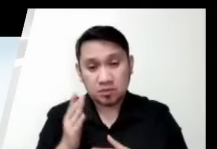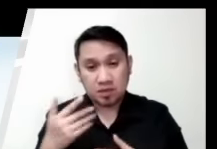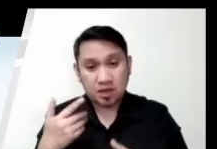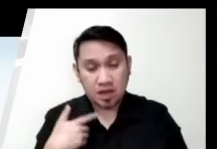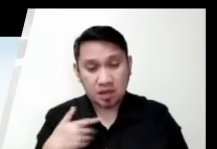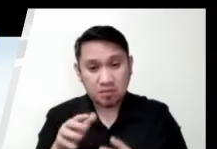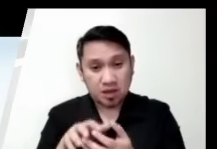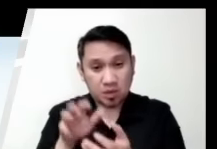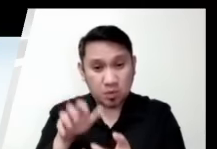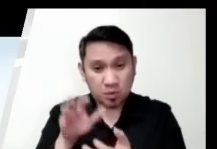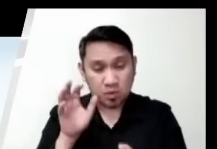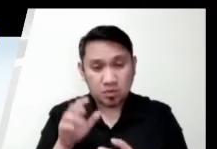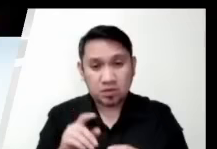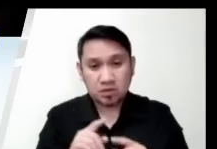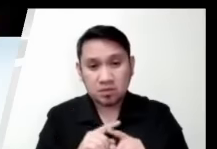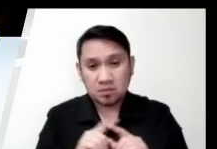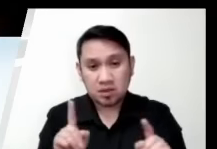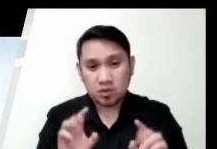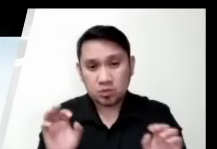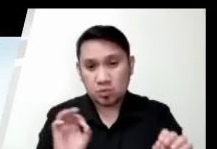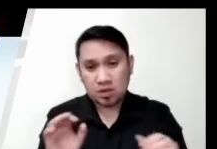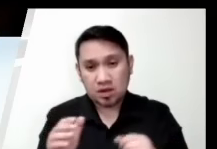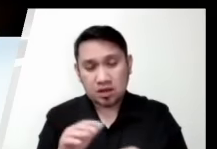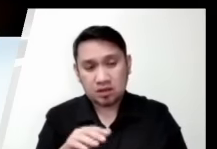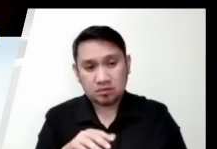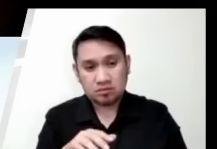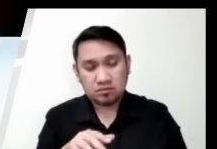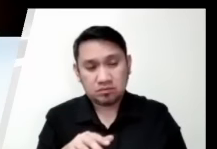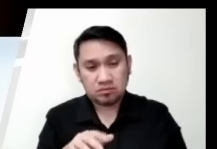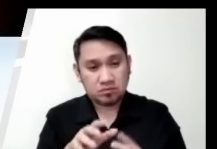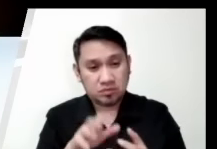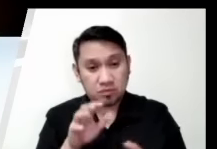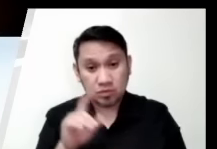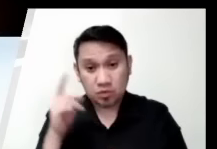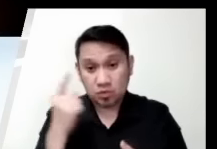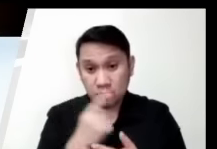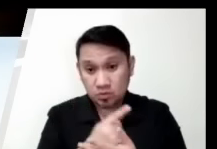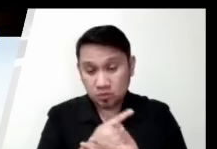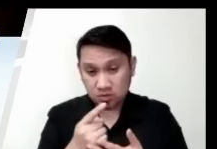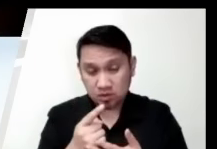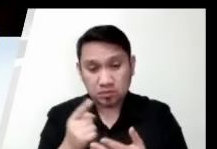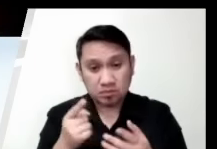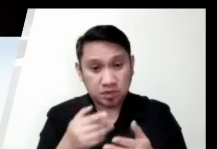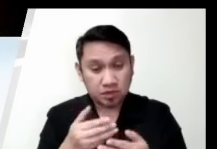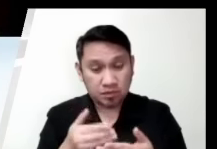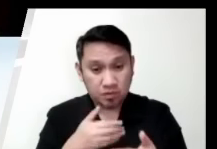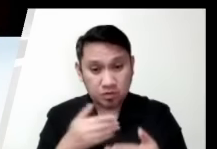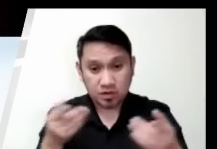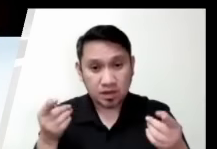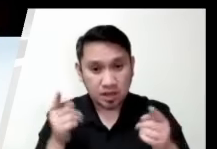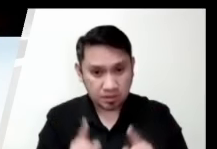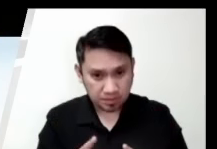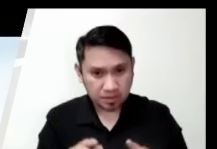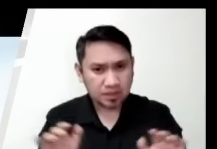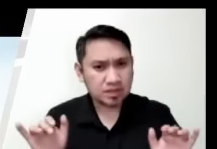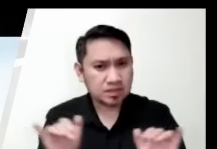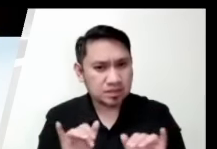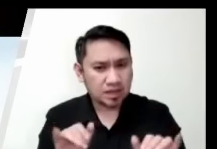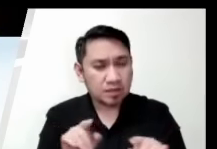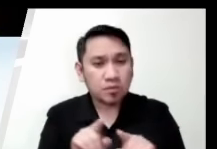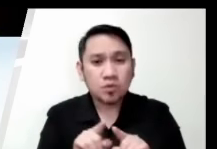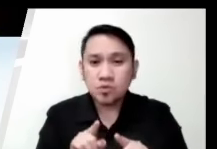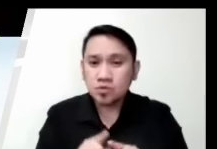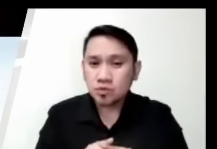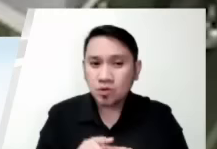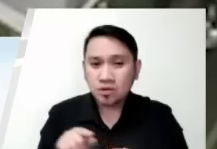walang kumahol kahit isa eh isang linggo bago ang naturang insidente ay may nahuli kam ding na kawan sa kabilang Barangay